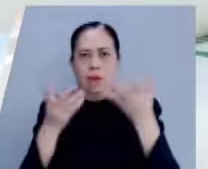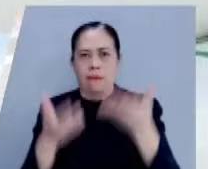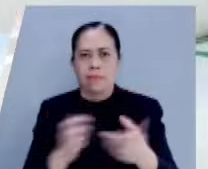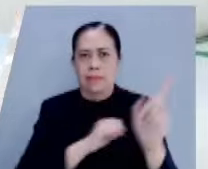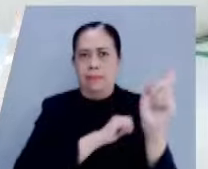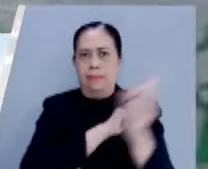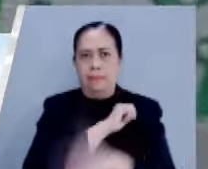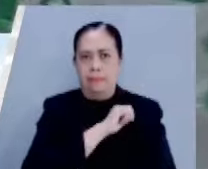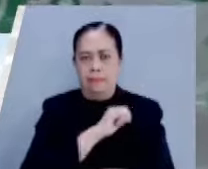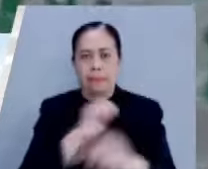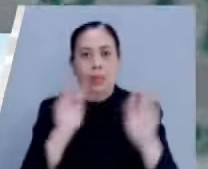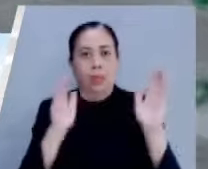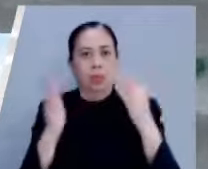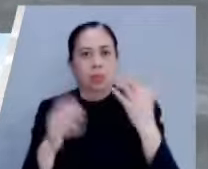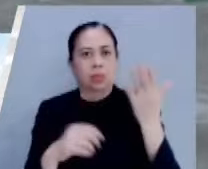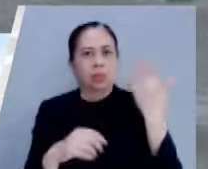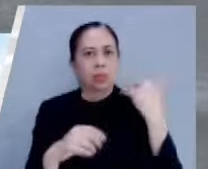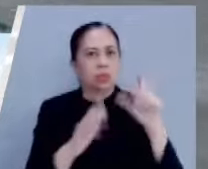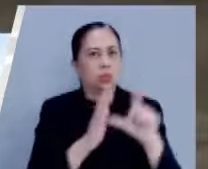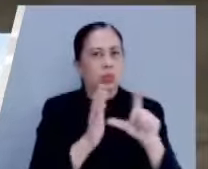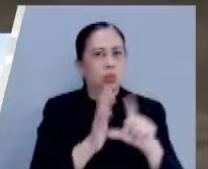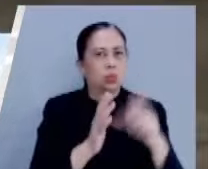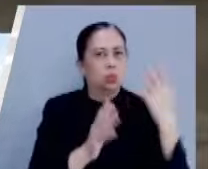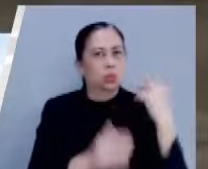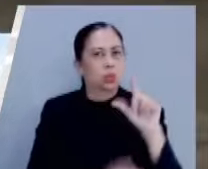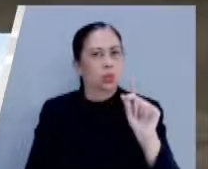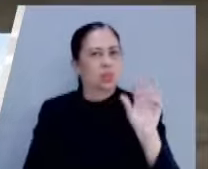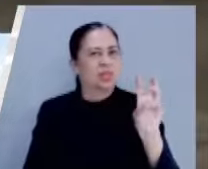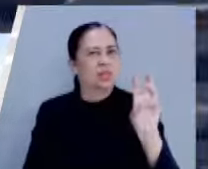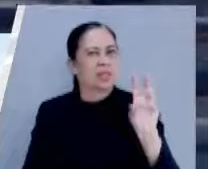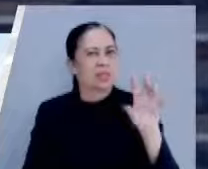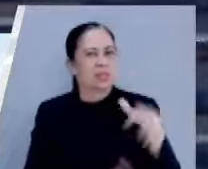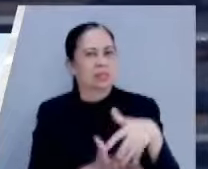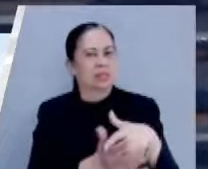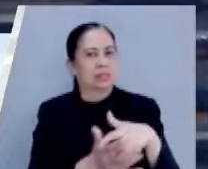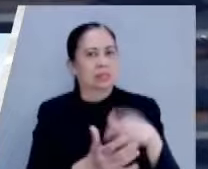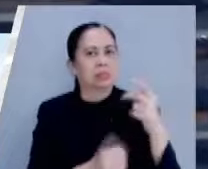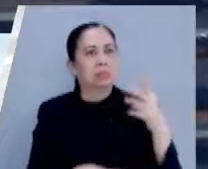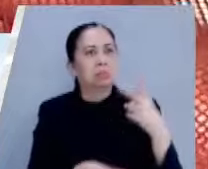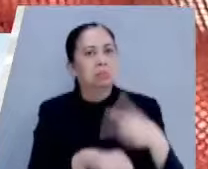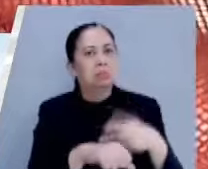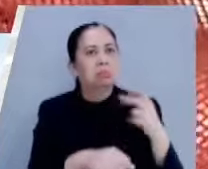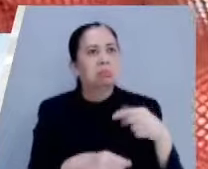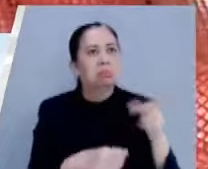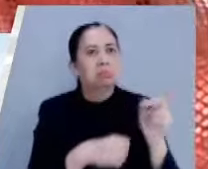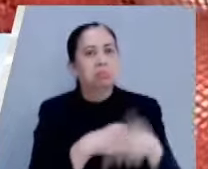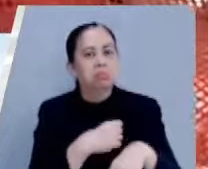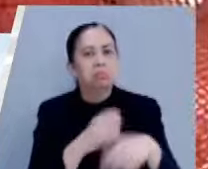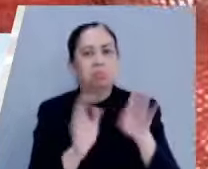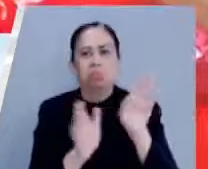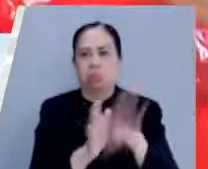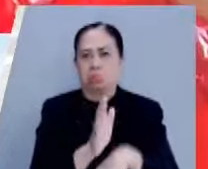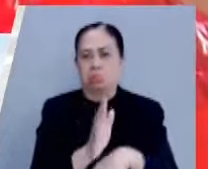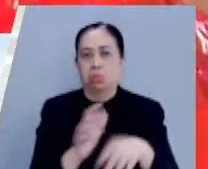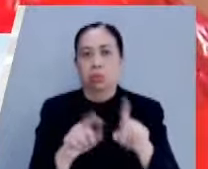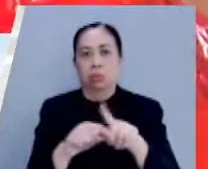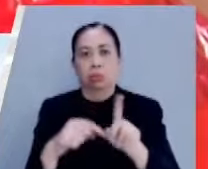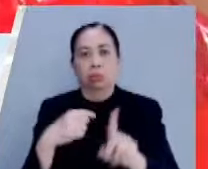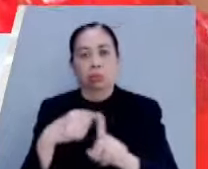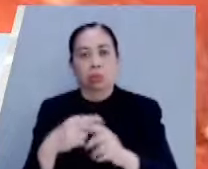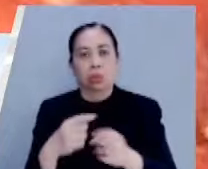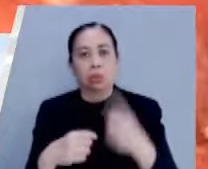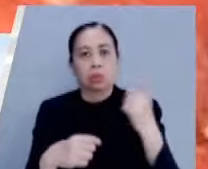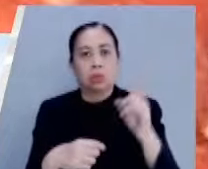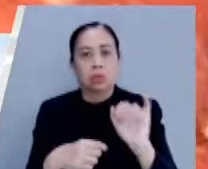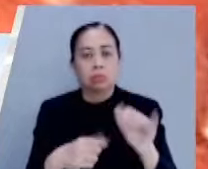sa kasalukuyang batas na nilagdaan noong 2016. Noon, doble lang ng halaga ng smuggled ng multa, bukod pa sa parusang habang buhay na